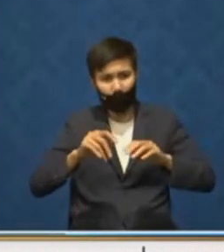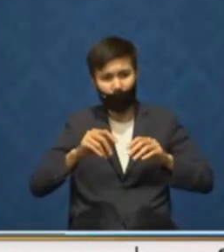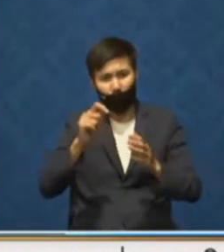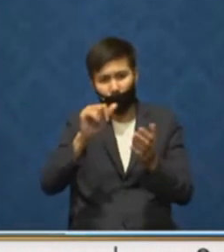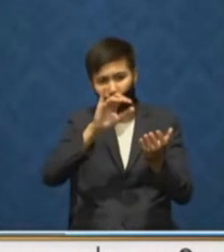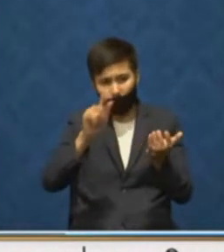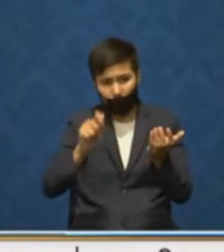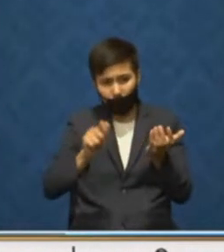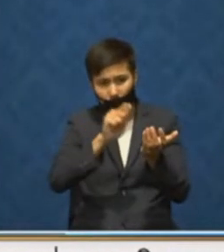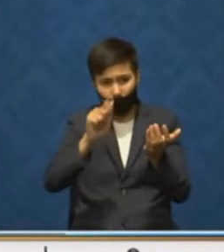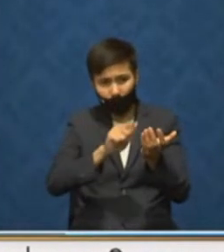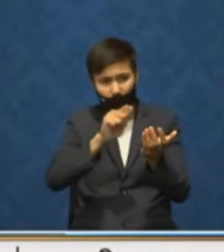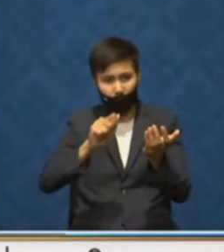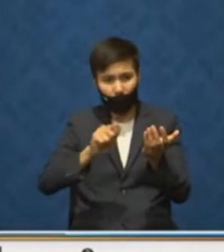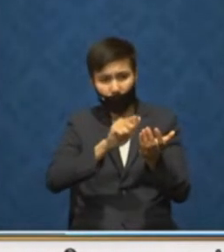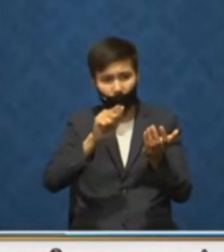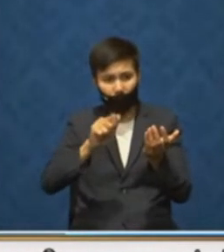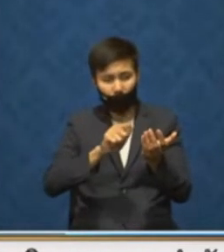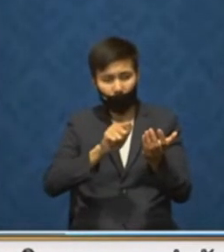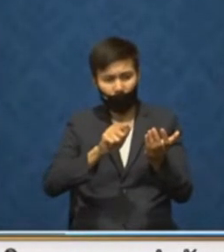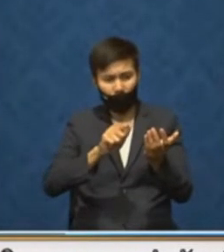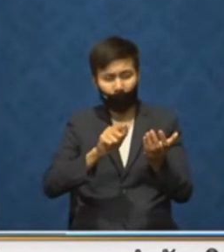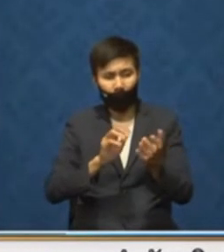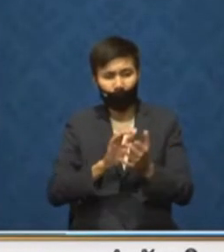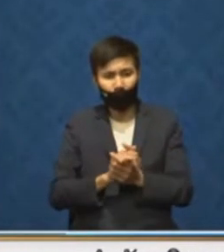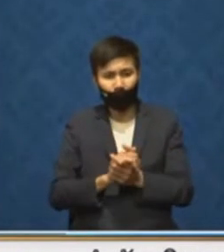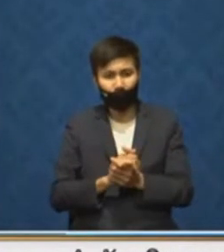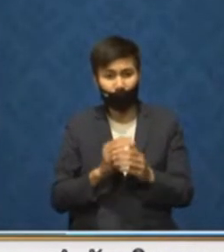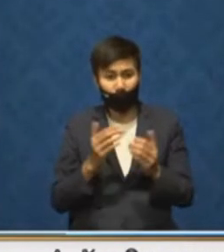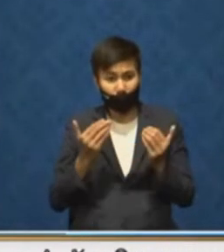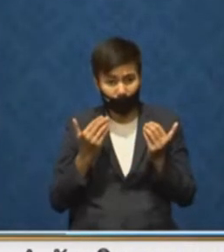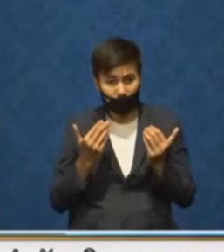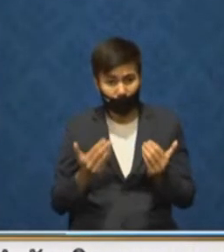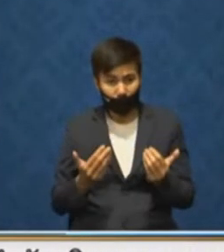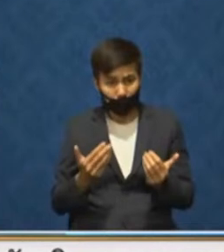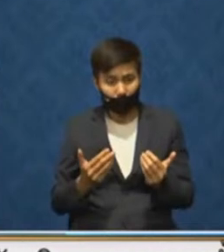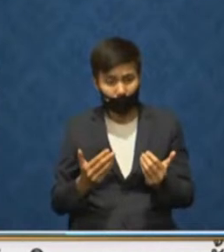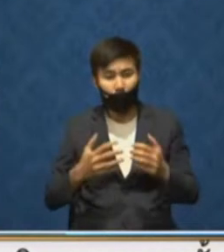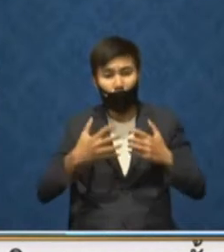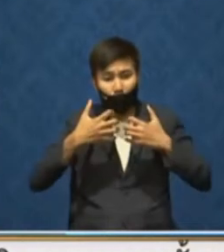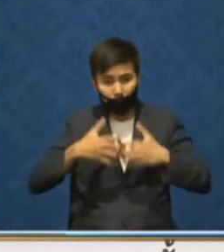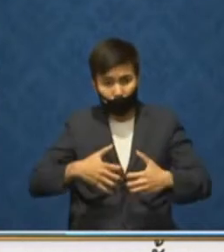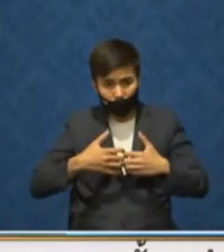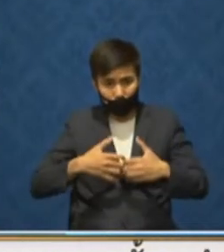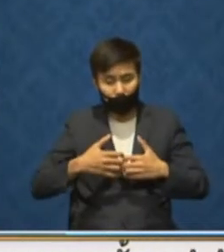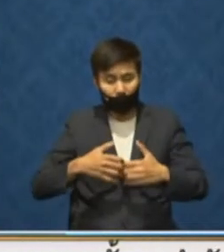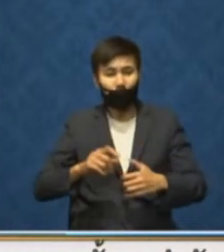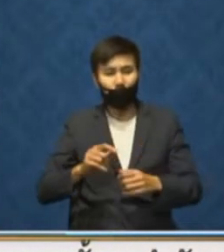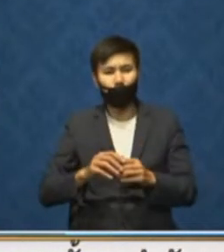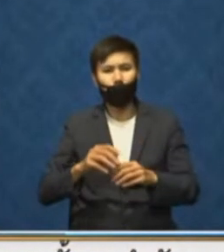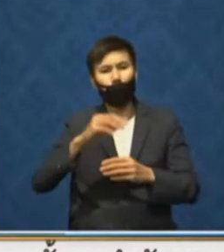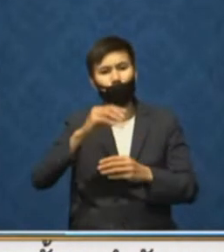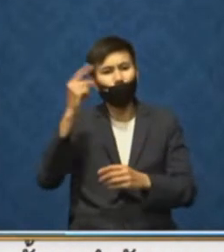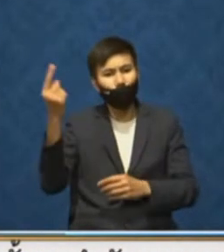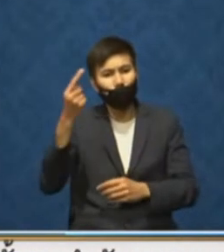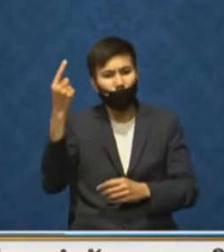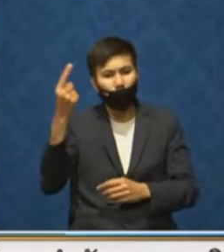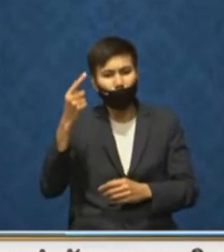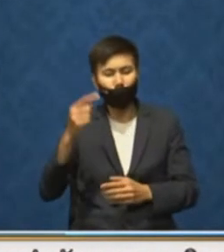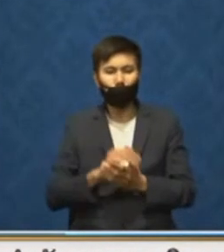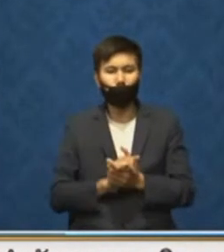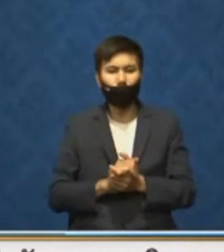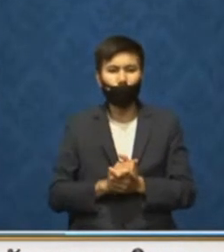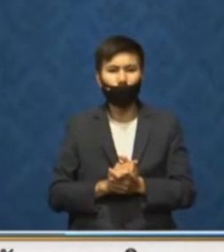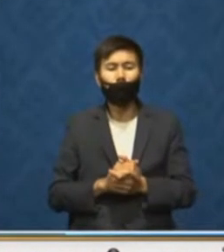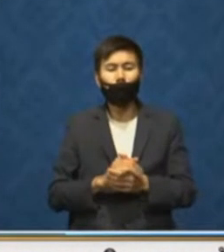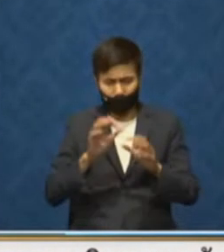ภูมิภาคอย่างนี้เพื่อนพักอำเภอ Rate 3ผลิตภัณฑ์เกษตรกรรมไม่ต้องที่เราบริการนะครับเคลื่อนประเทศนั้นถือว่า